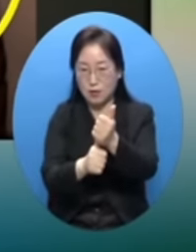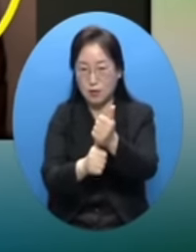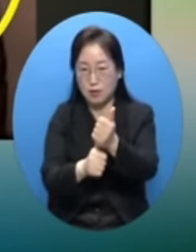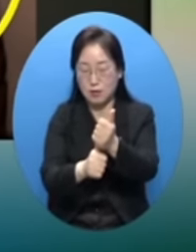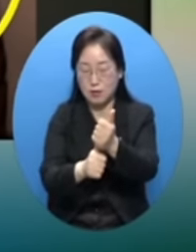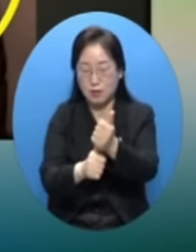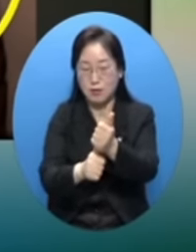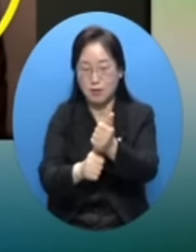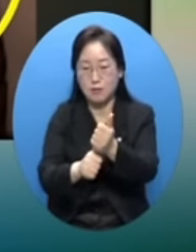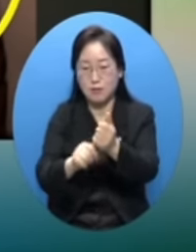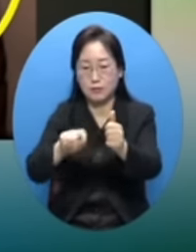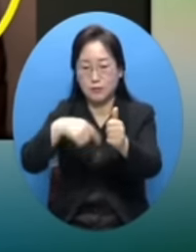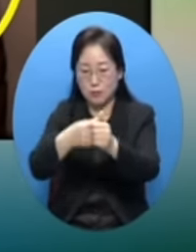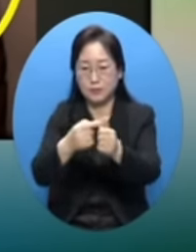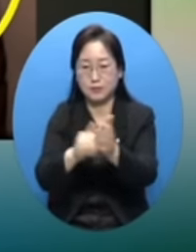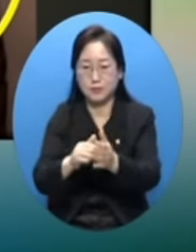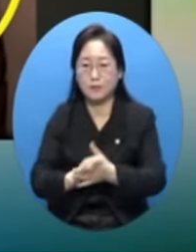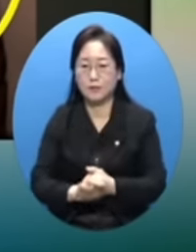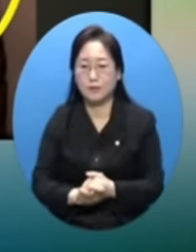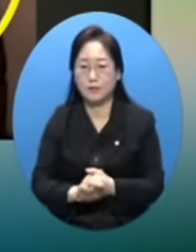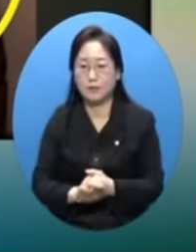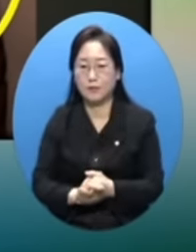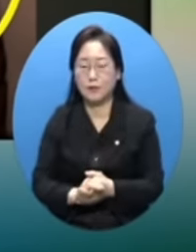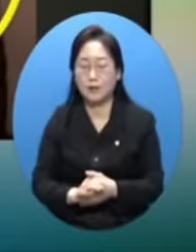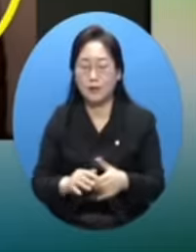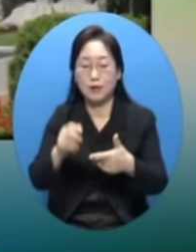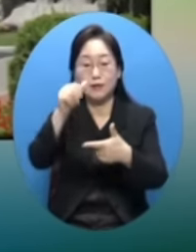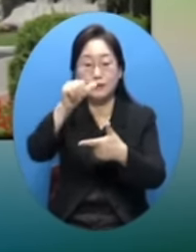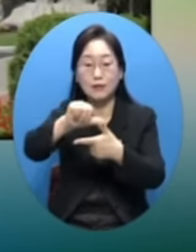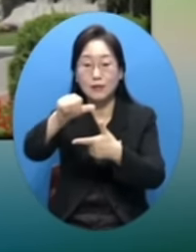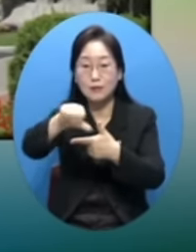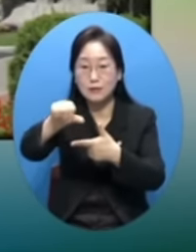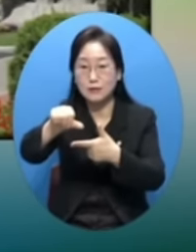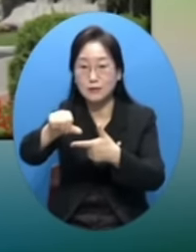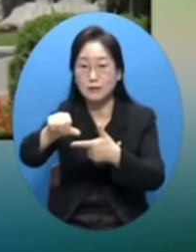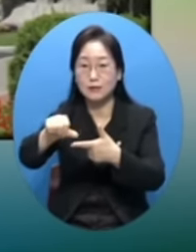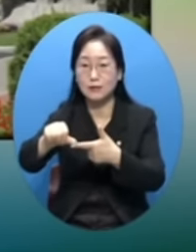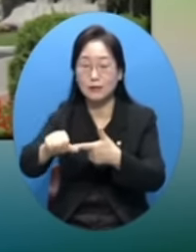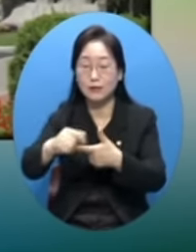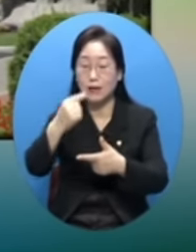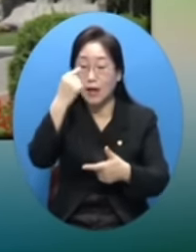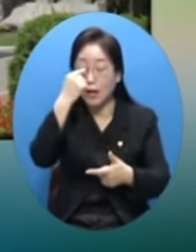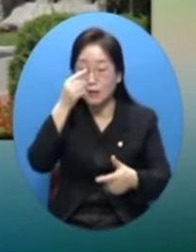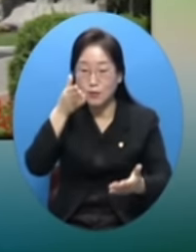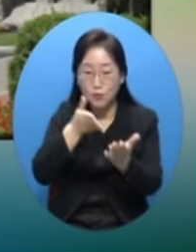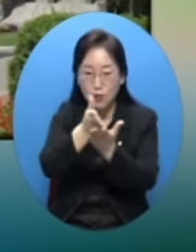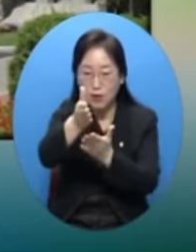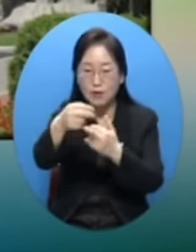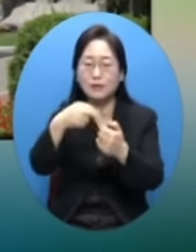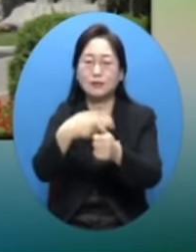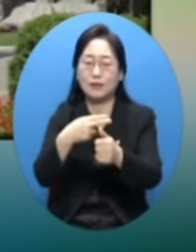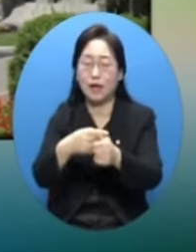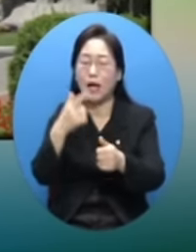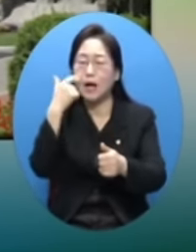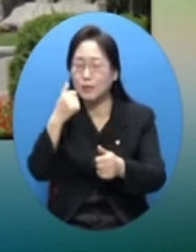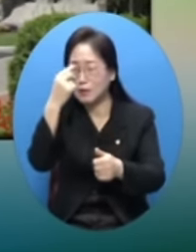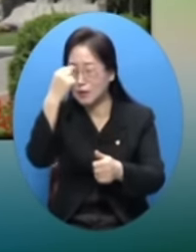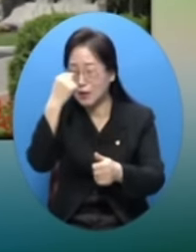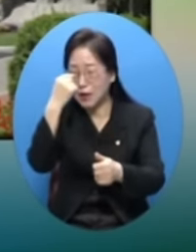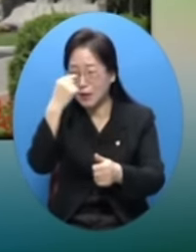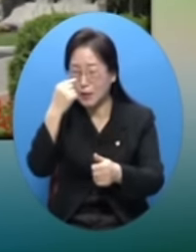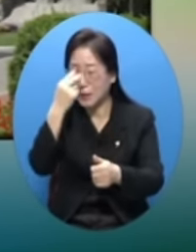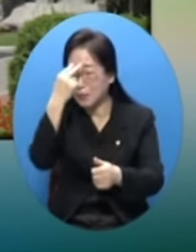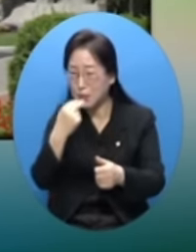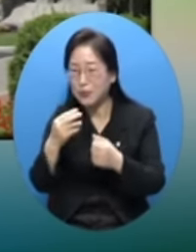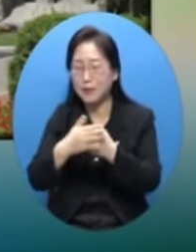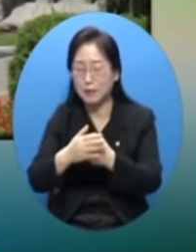백악관에서 8년이 있었습니다 큰 아들 강진석 안과 의사로서 아버님이 앞을 못보니까 이제 앞